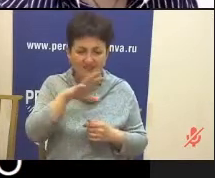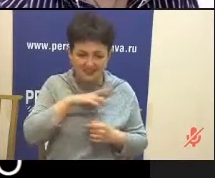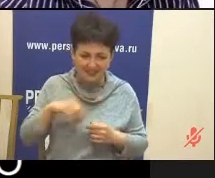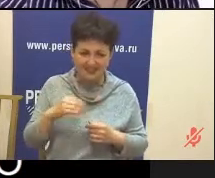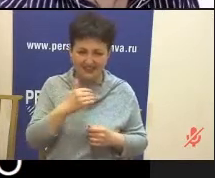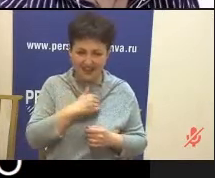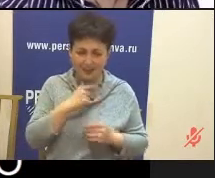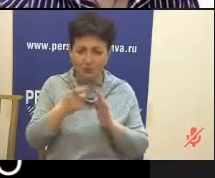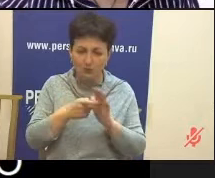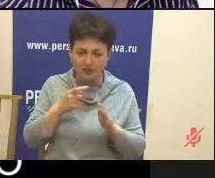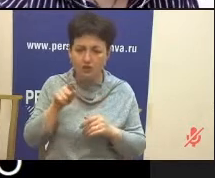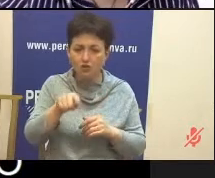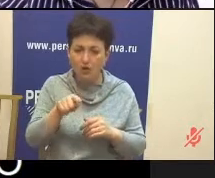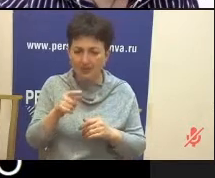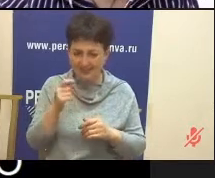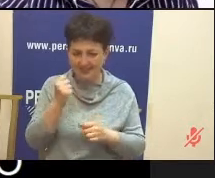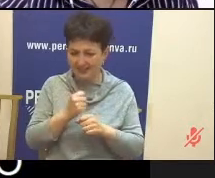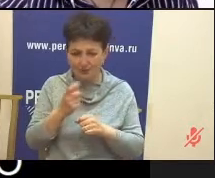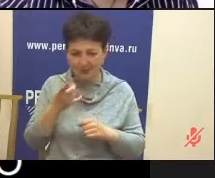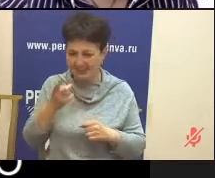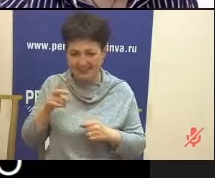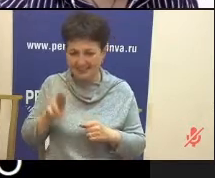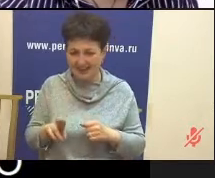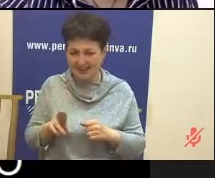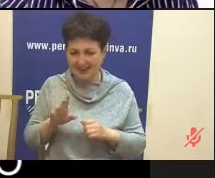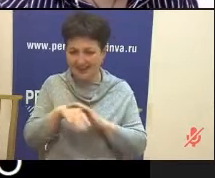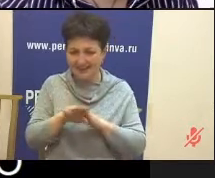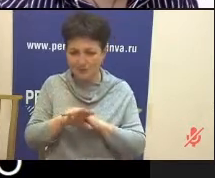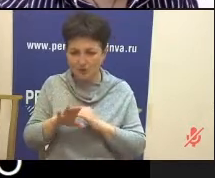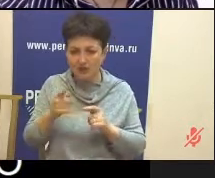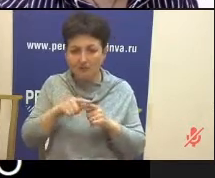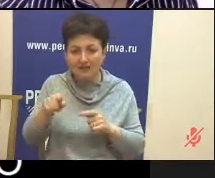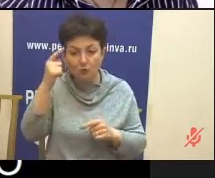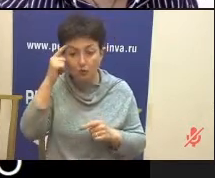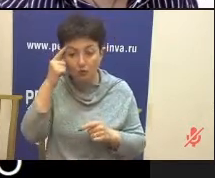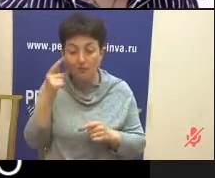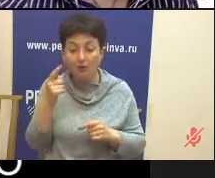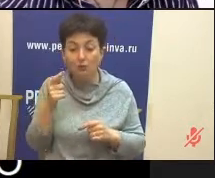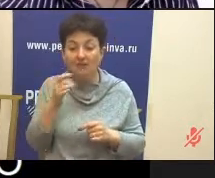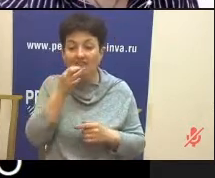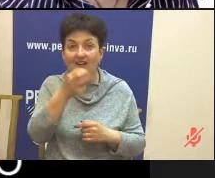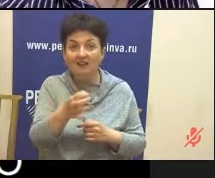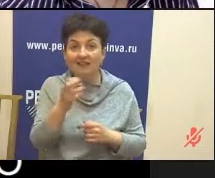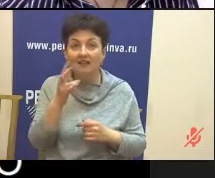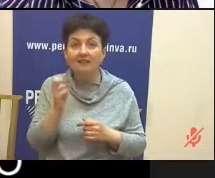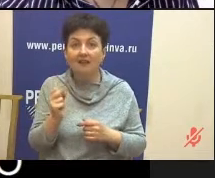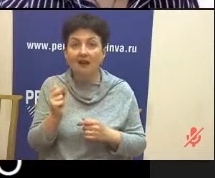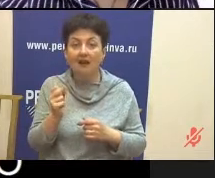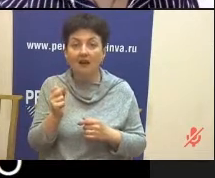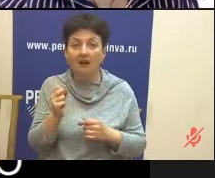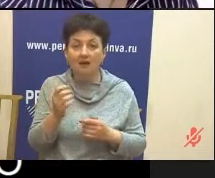помогли, все, абсолютно все хотят узнать, что они делают это не зря, не впустую. Поэтому подумайте,